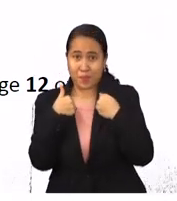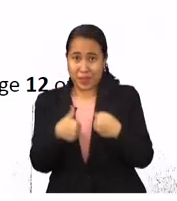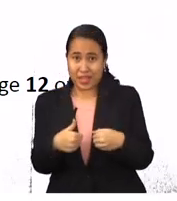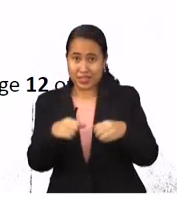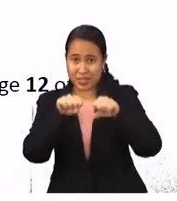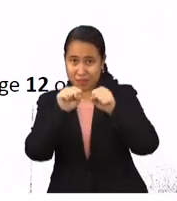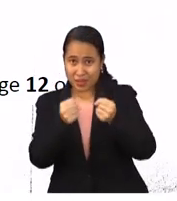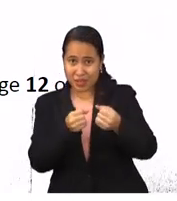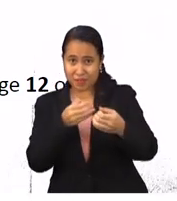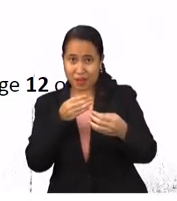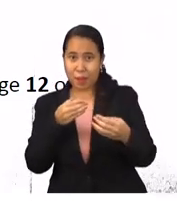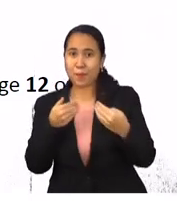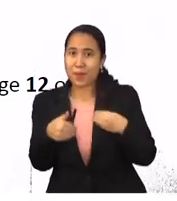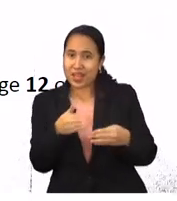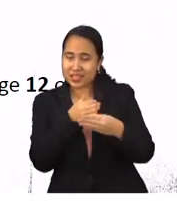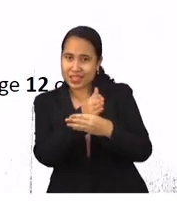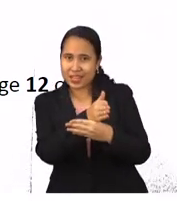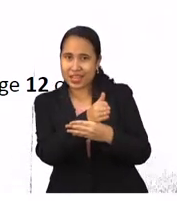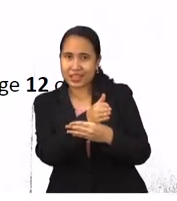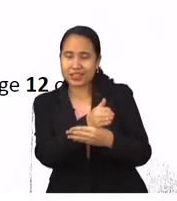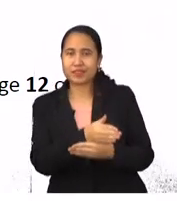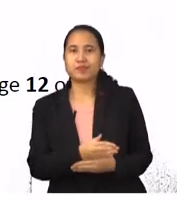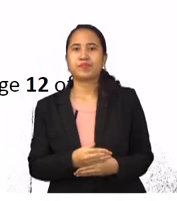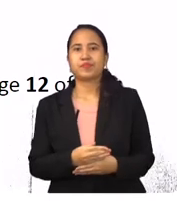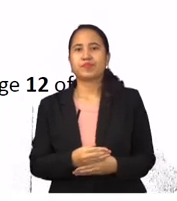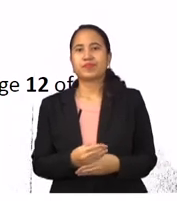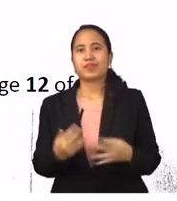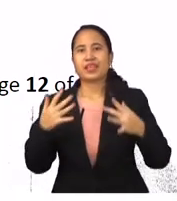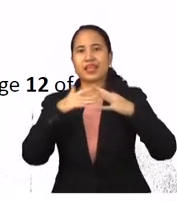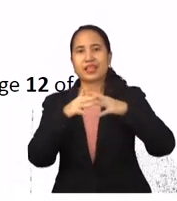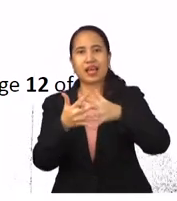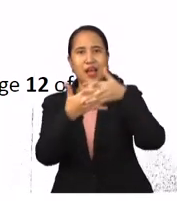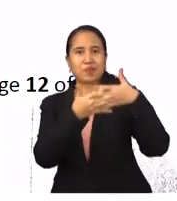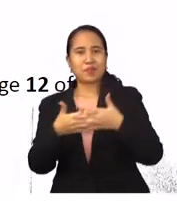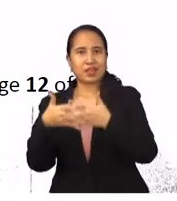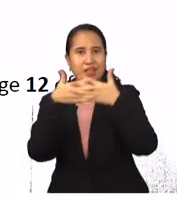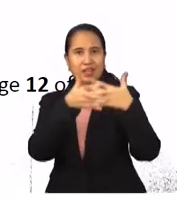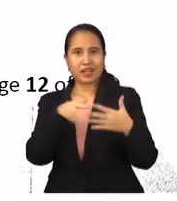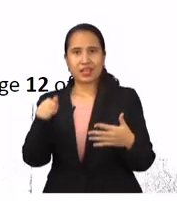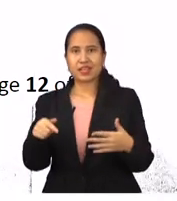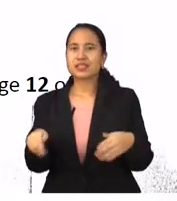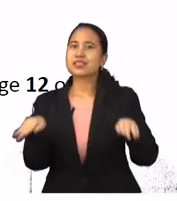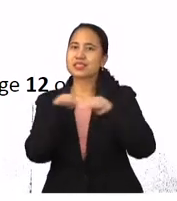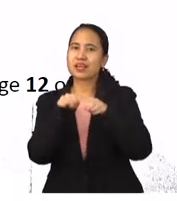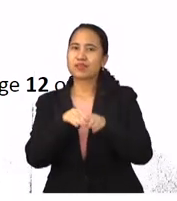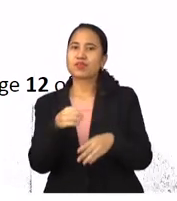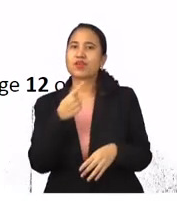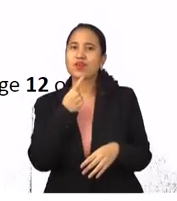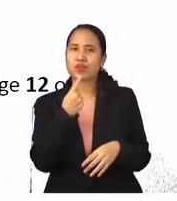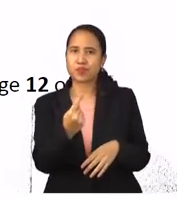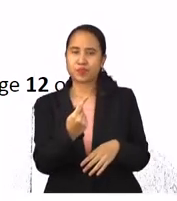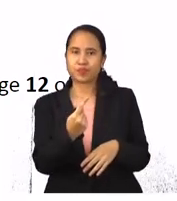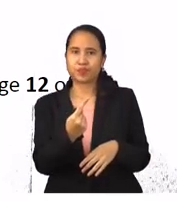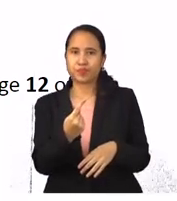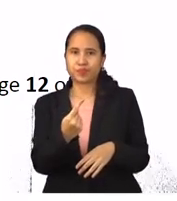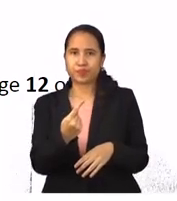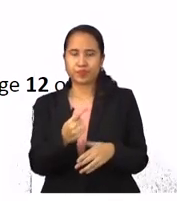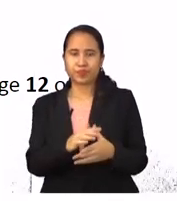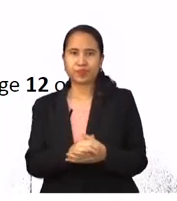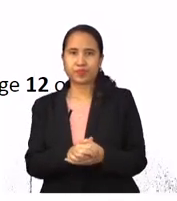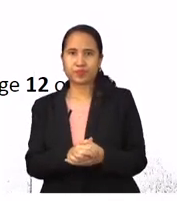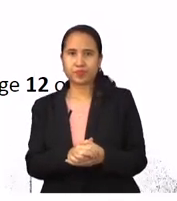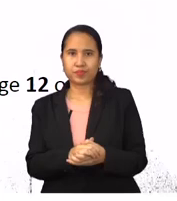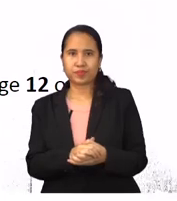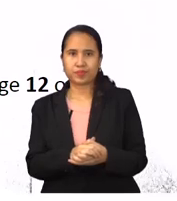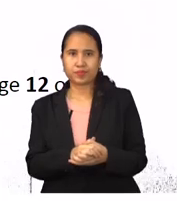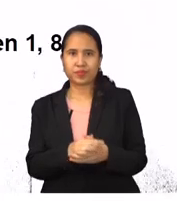te berechten. Het Inter-Amerikaanse Hof is tot dezelfde uitspraak gekomen in de zaak Jenny Lacoya